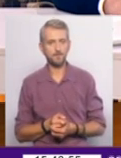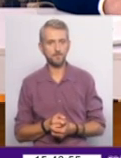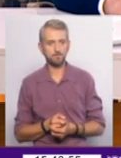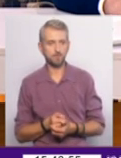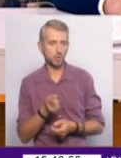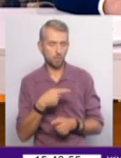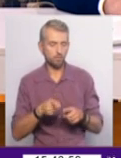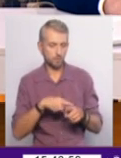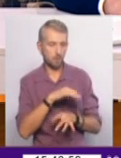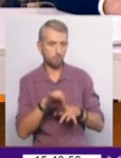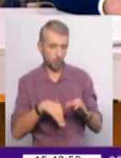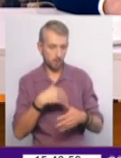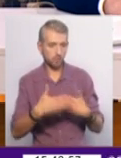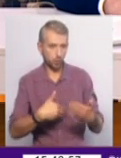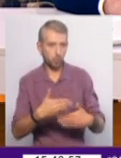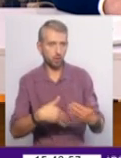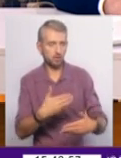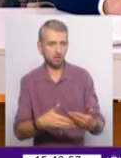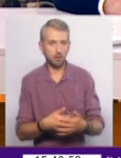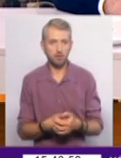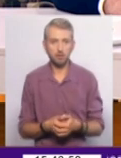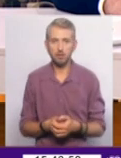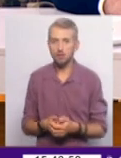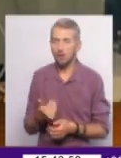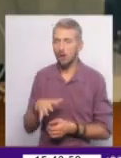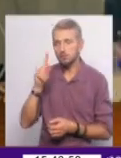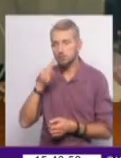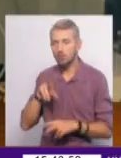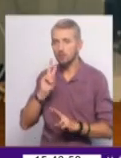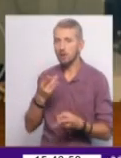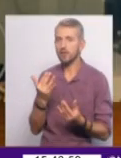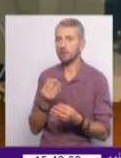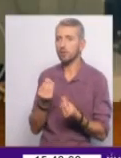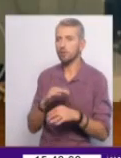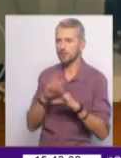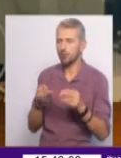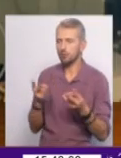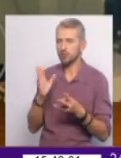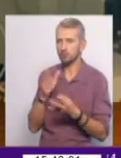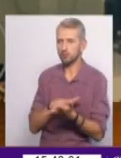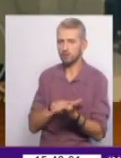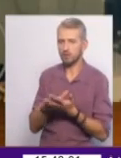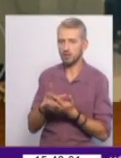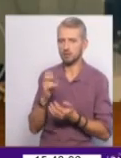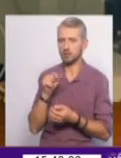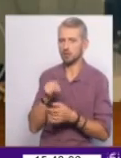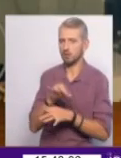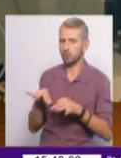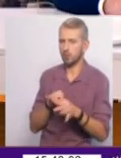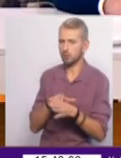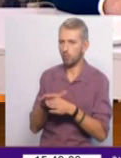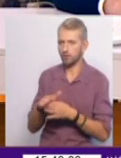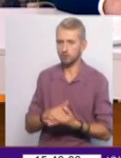цей проєкт рухається. Чи зрозуміло, скільки так. коштів загалом потрібно буде витратити на цей проєкт